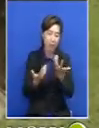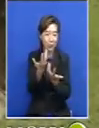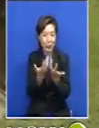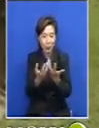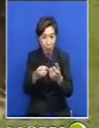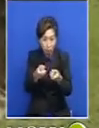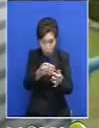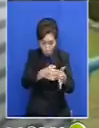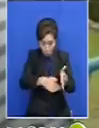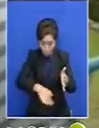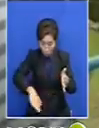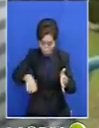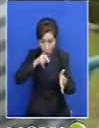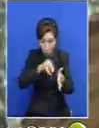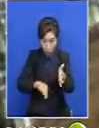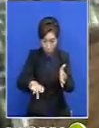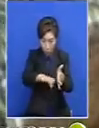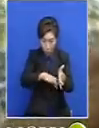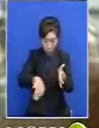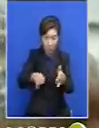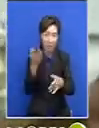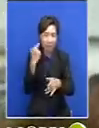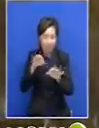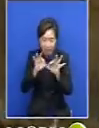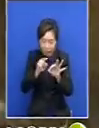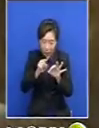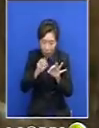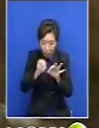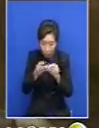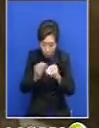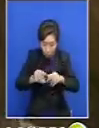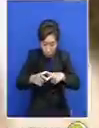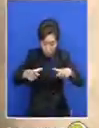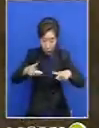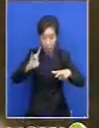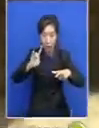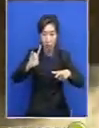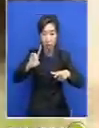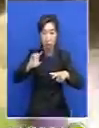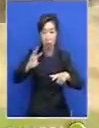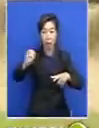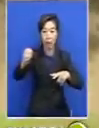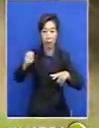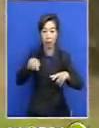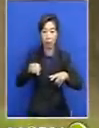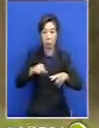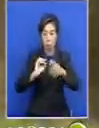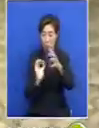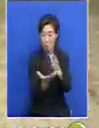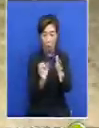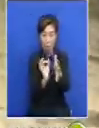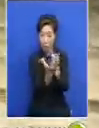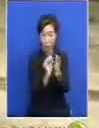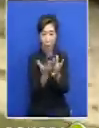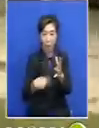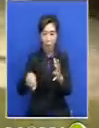ขนาดใหญ่ขึ้นจากเส้นผ่านศูนย์กลาง1เมตรเป็น8เมตรภายในไม่กี่ชั่วโมงขณะที่นายเคนกรับนักธรณีวิทยาวิศวกรรมคาด